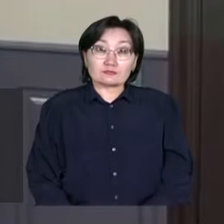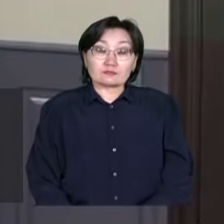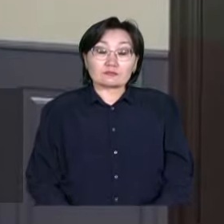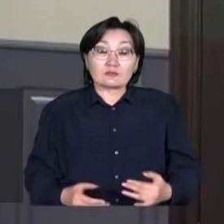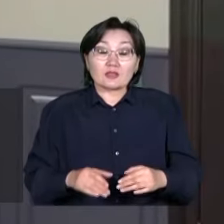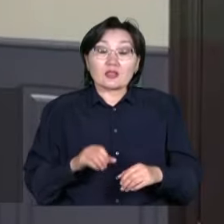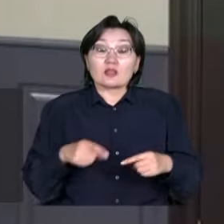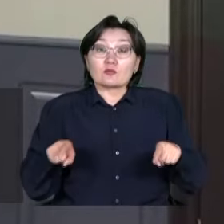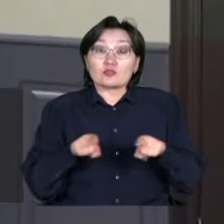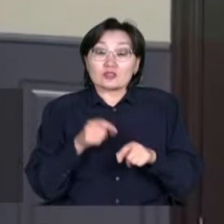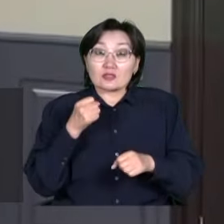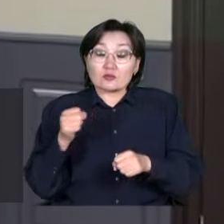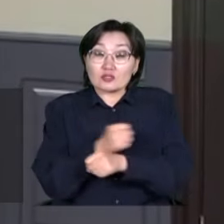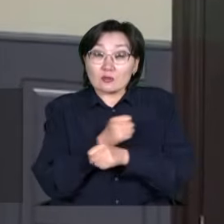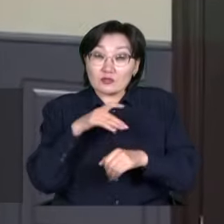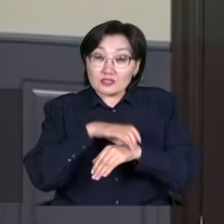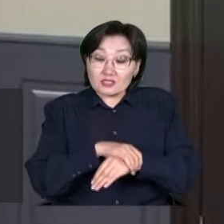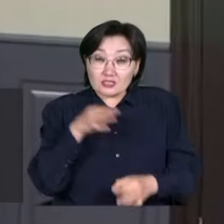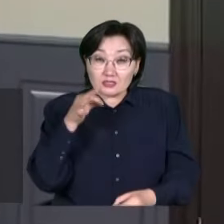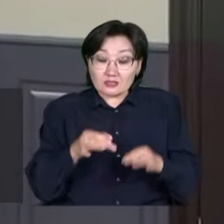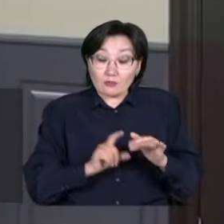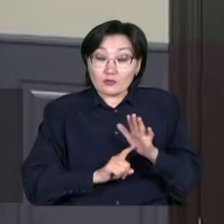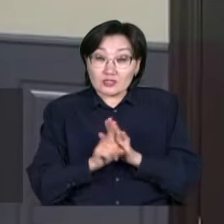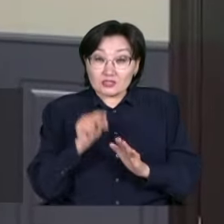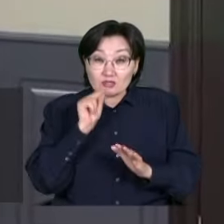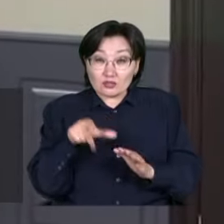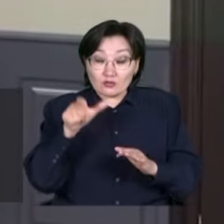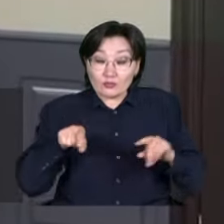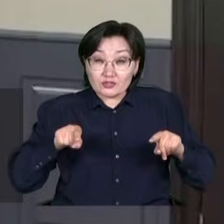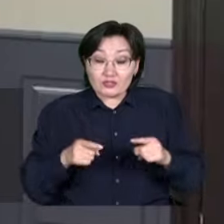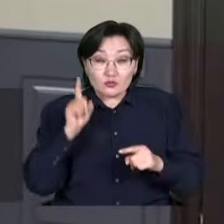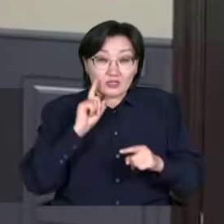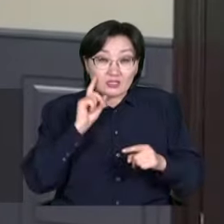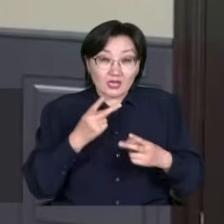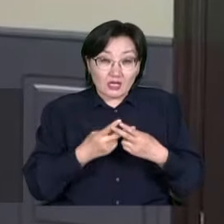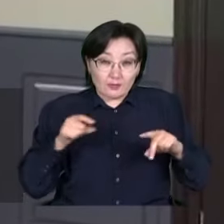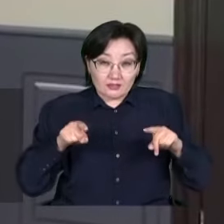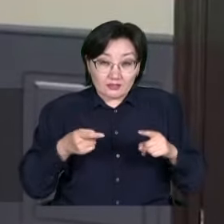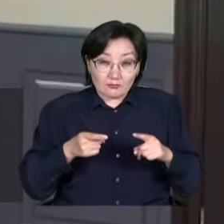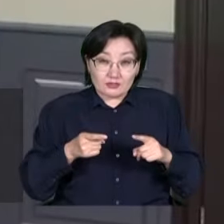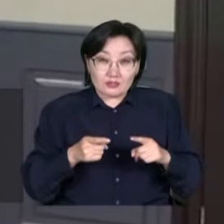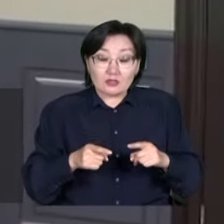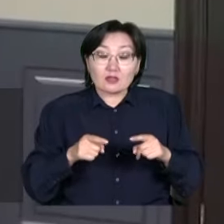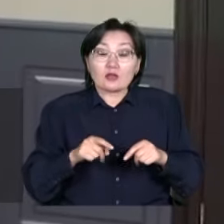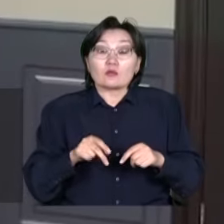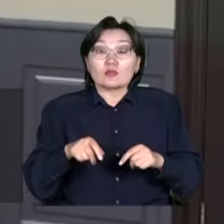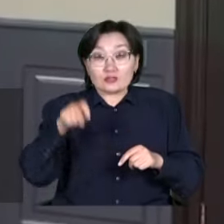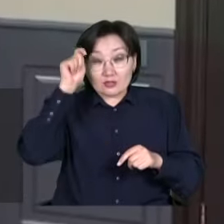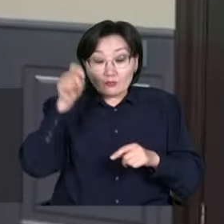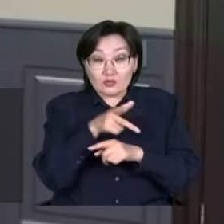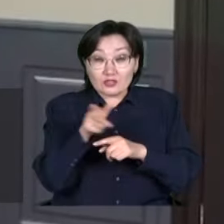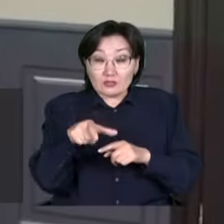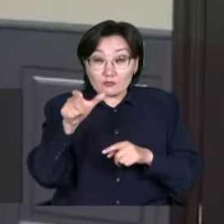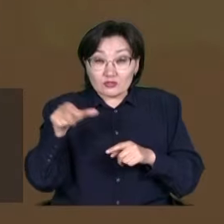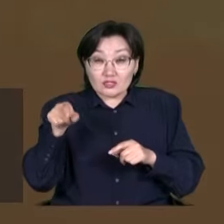Күш көрсету озбырлыққа бару фактісі бойынша қылмыстық іс қозғалды. Күдіктілер қолға түсіп, уақытша ұстау изоляторына қамалды. Жәбірленушіні видеоға түсірген